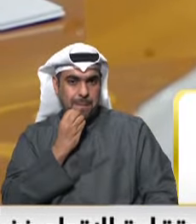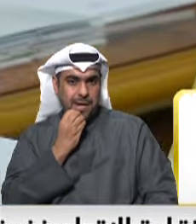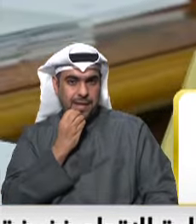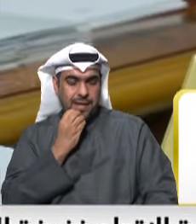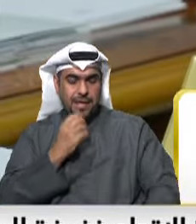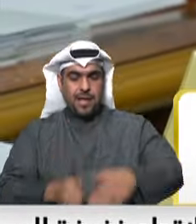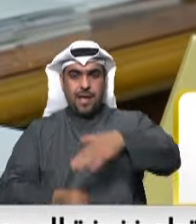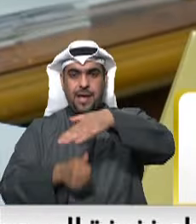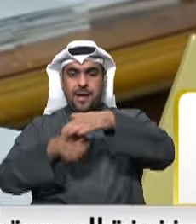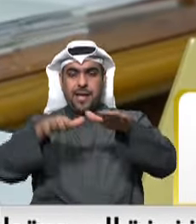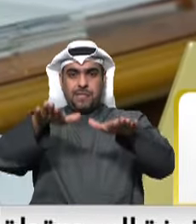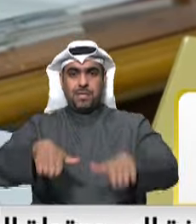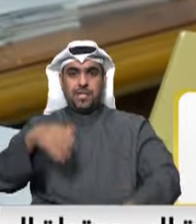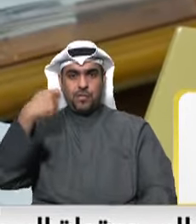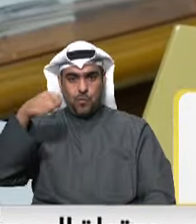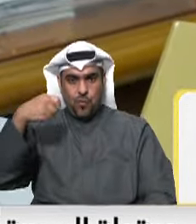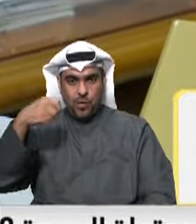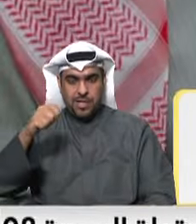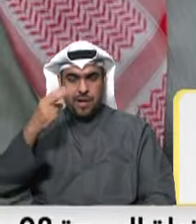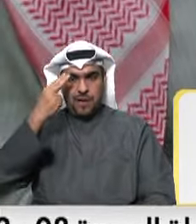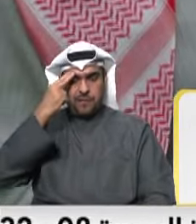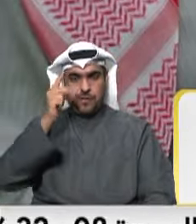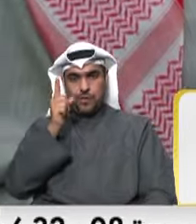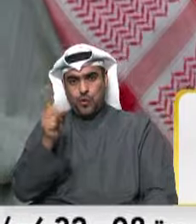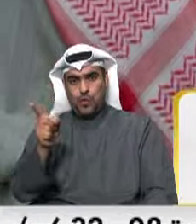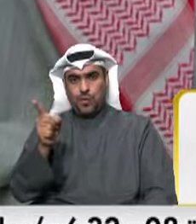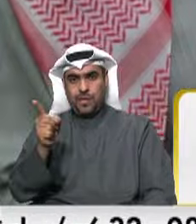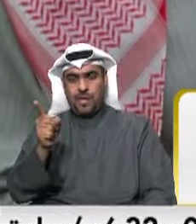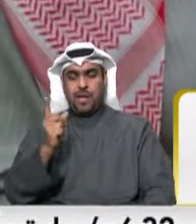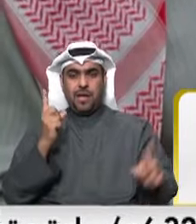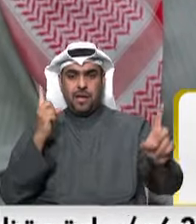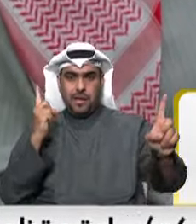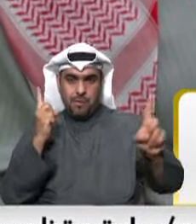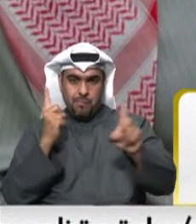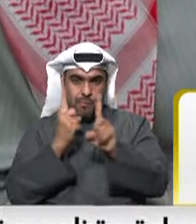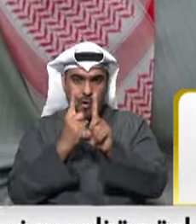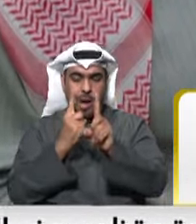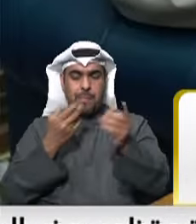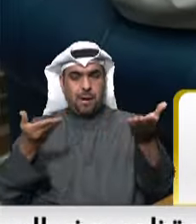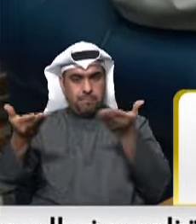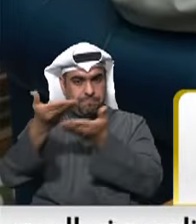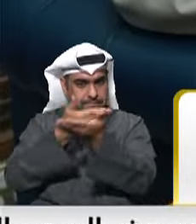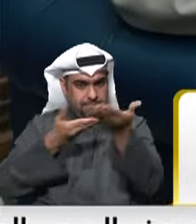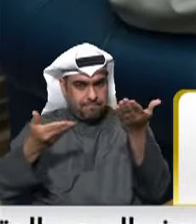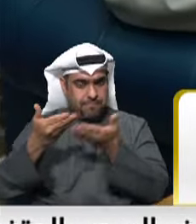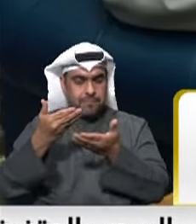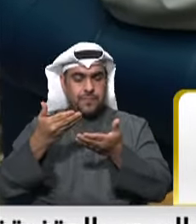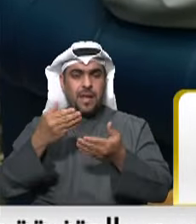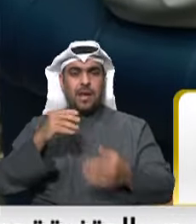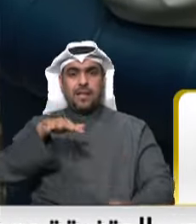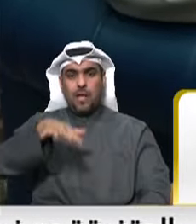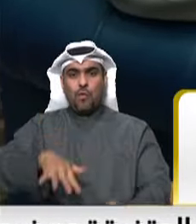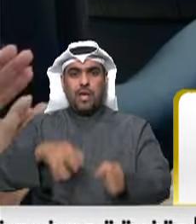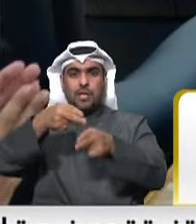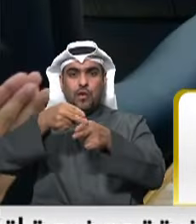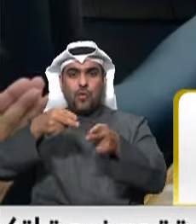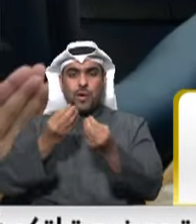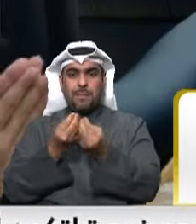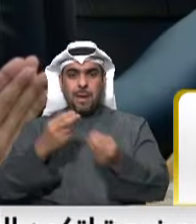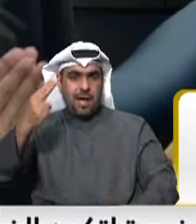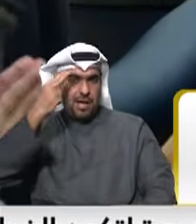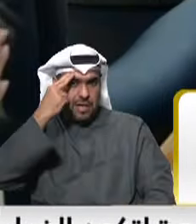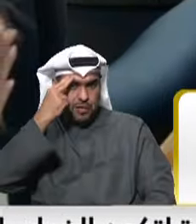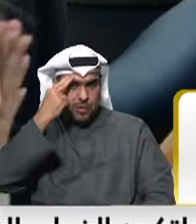مجلس الوزراء في المملكه العربيه السعوديه والذي تم خلالها استعراض العلاقات الثنائيه التاريخيه المتجذره